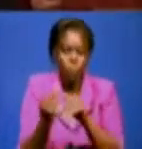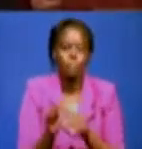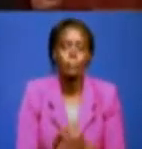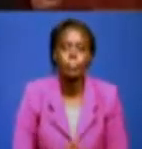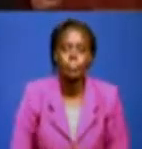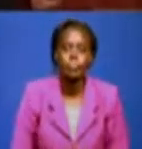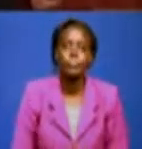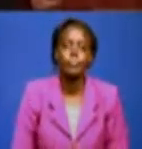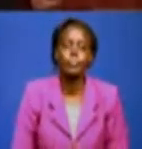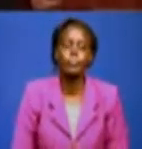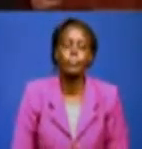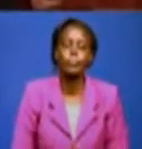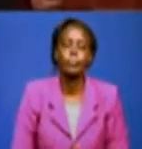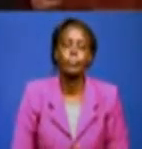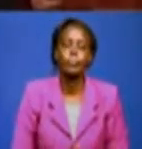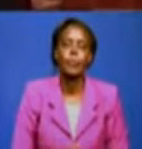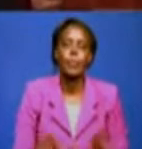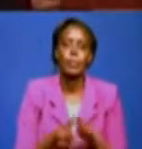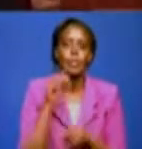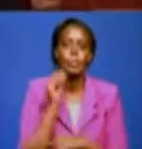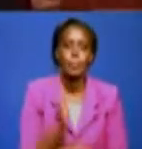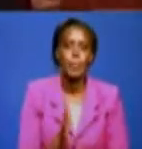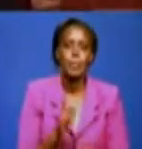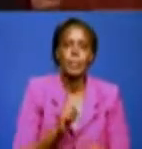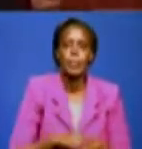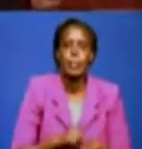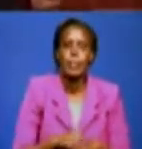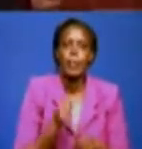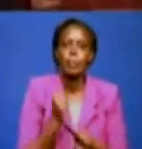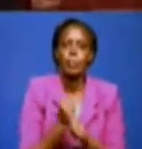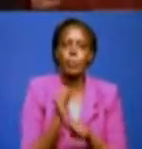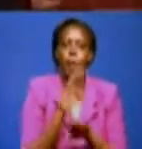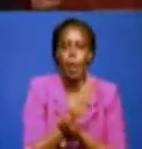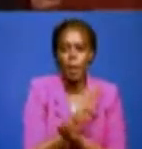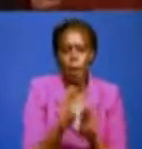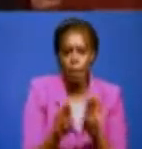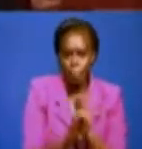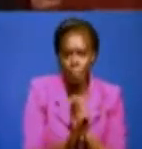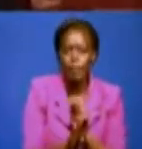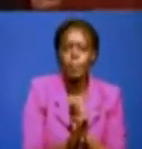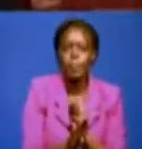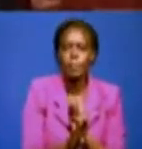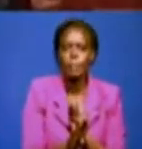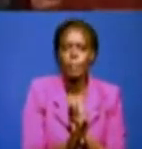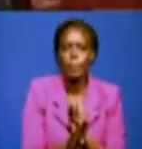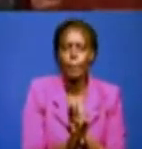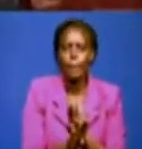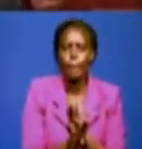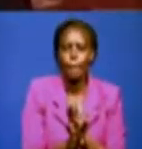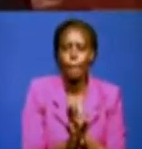vile tunaona ya kwamba tukiifanya yote iwe upande wote wa